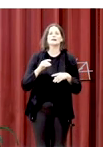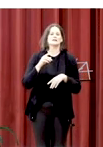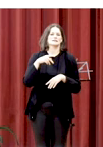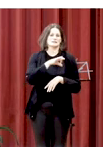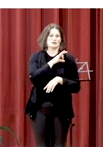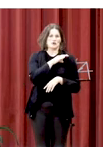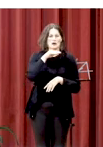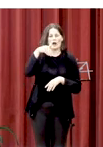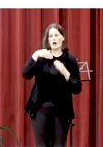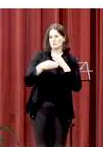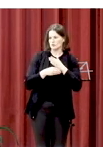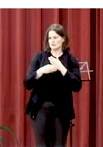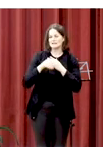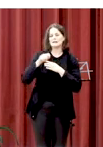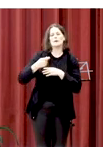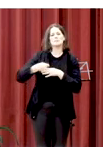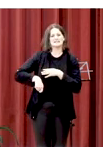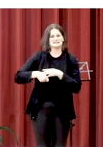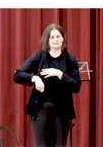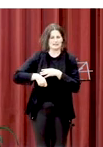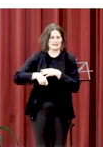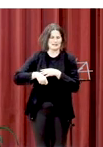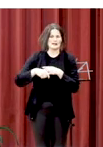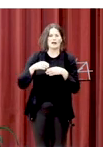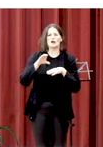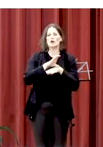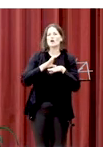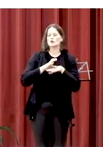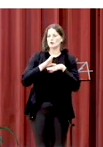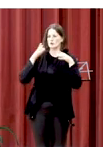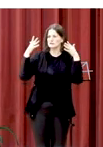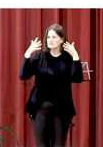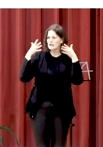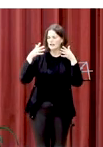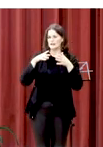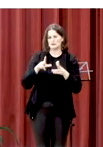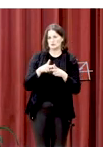Montserrat, president del Consell Social, Susana Pardo,